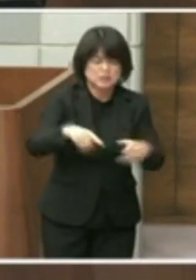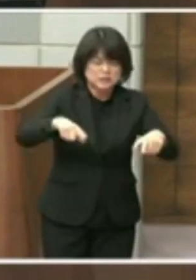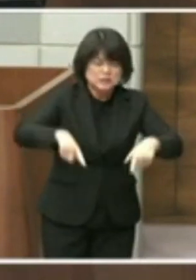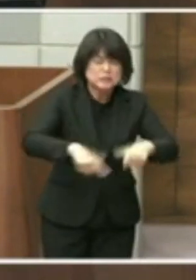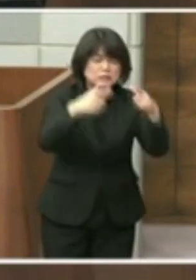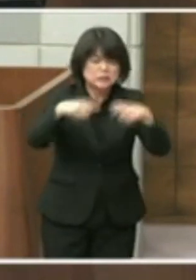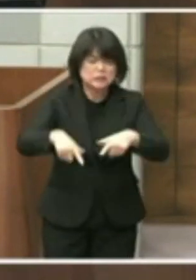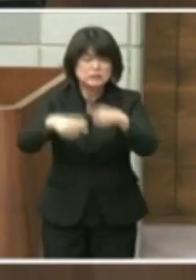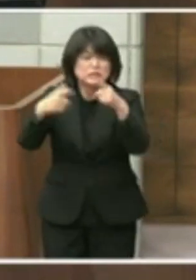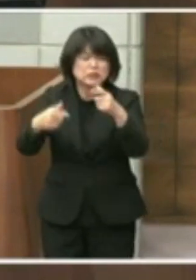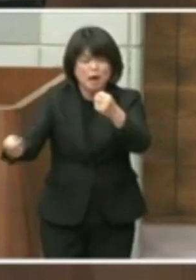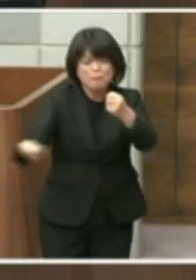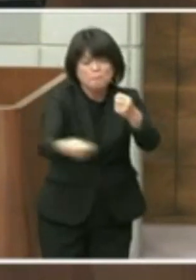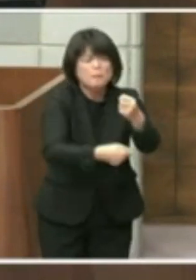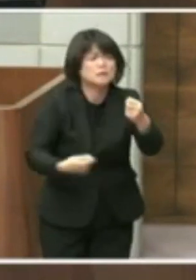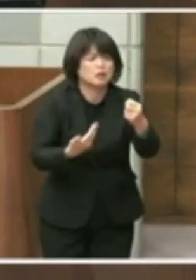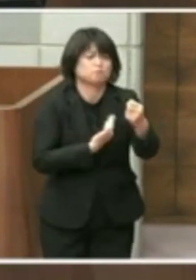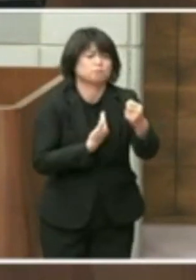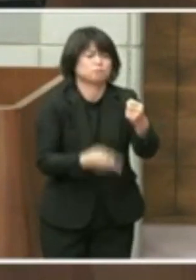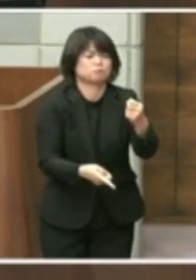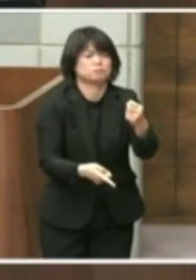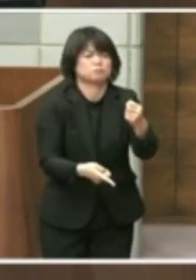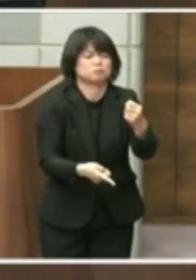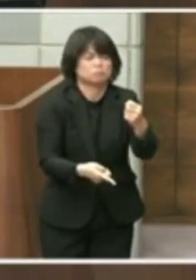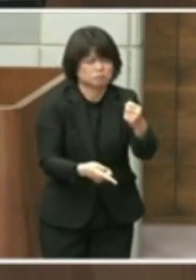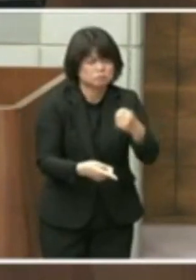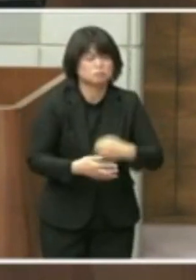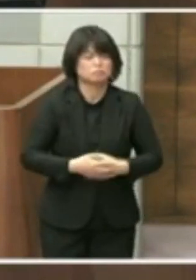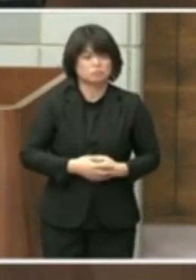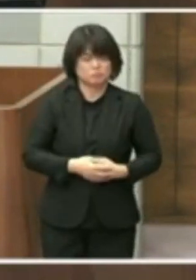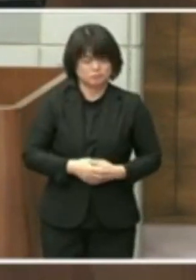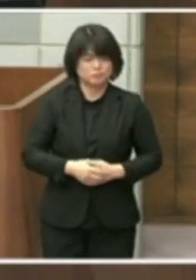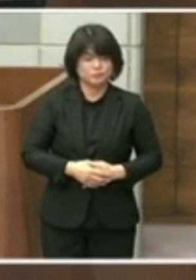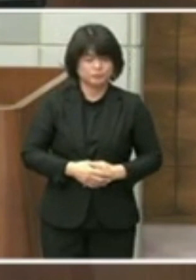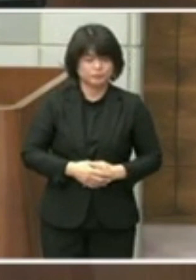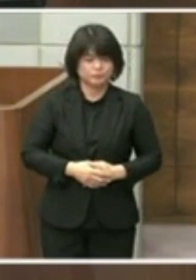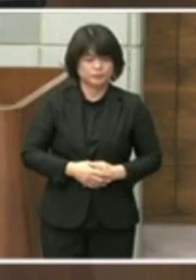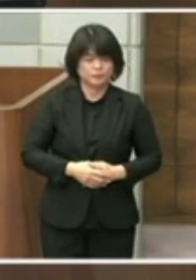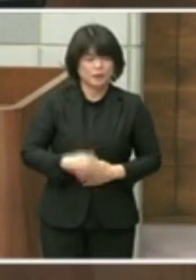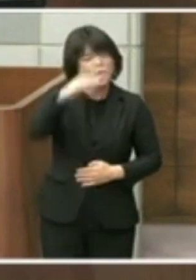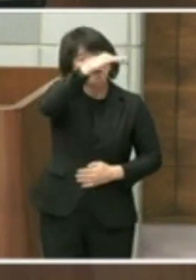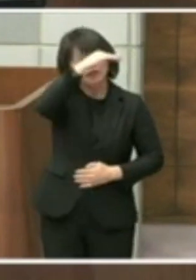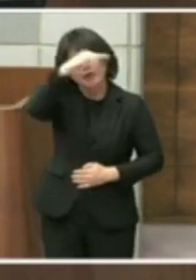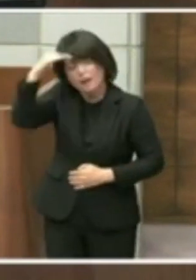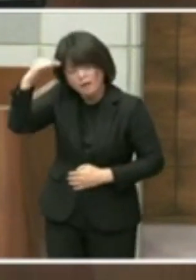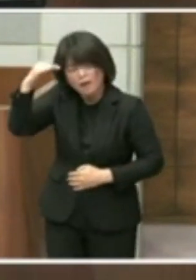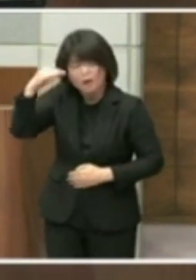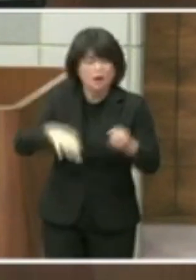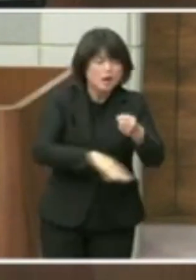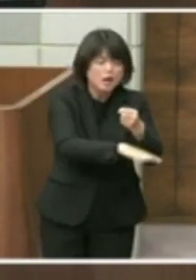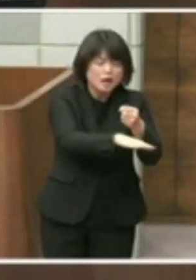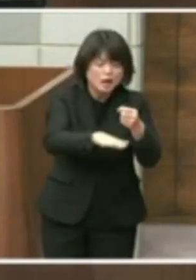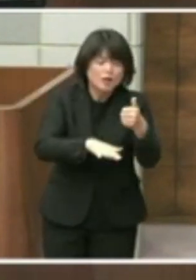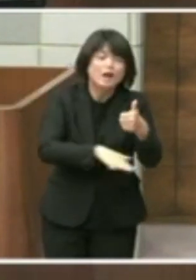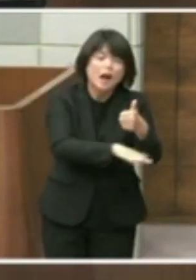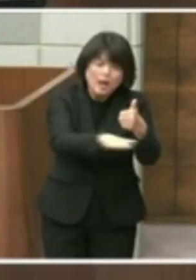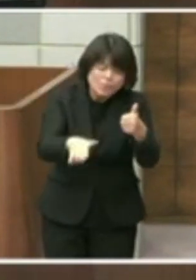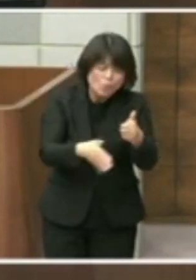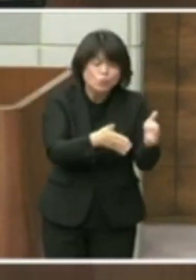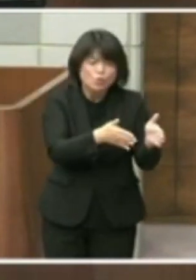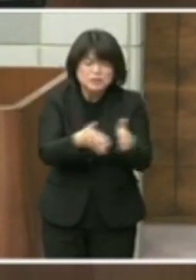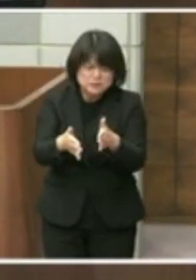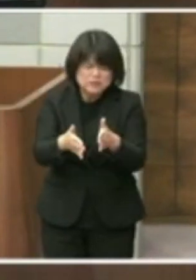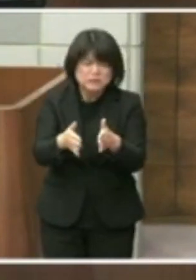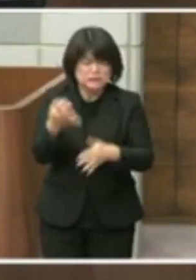は伐採するしかないとお聞きしています。景観、環境の維持、費用の面でも